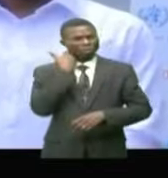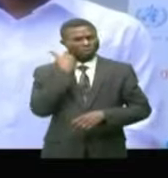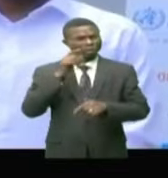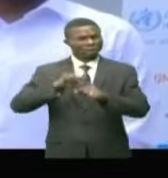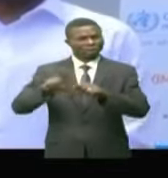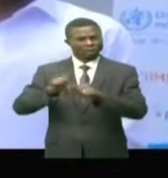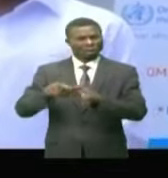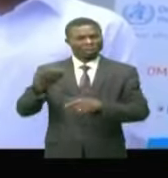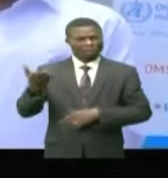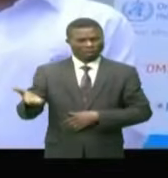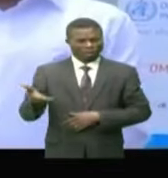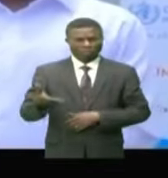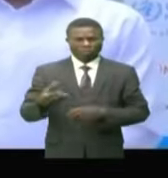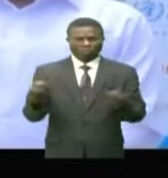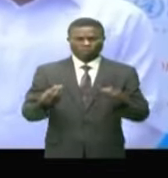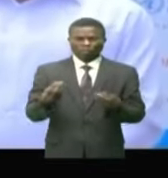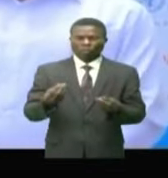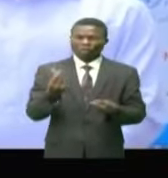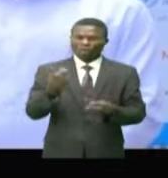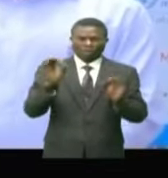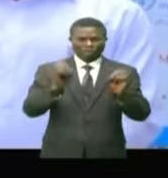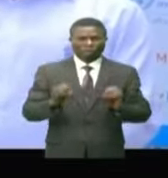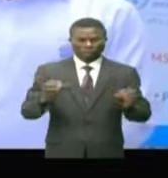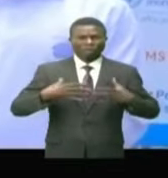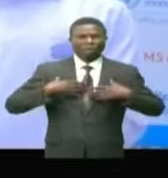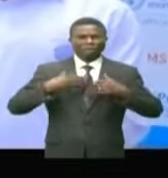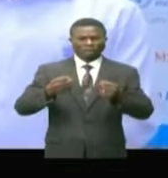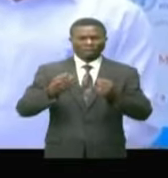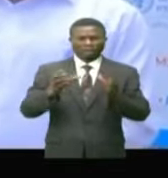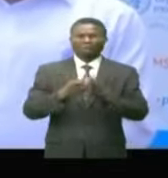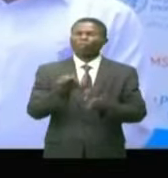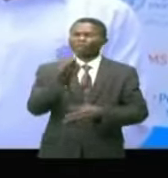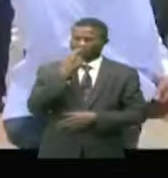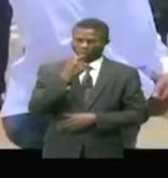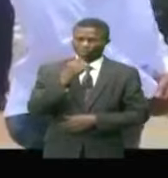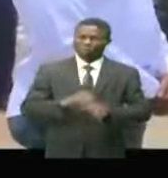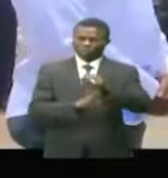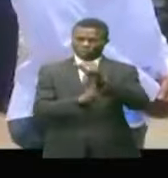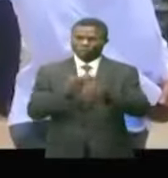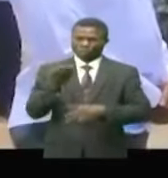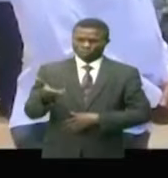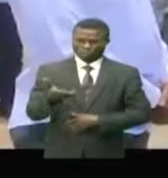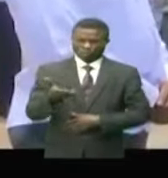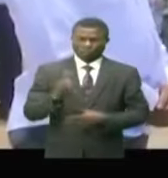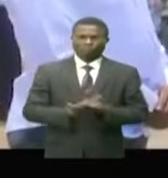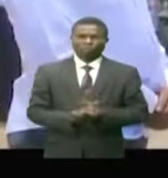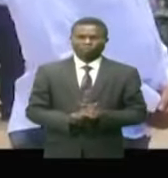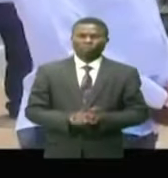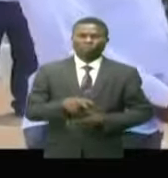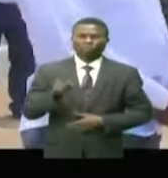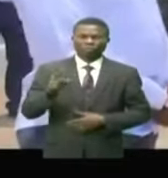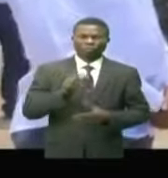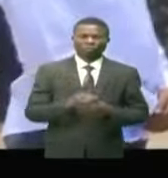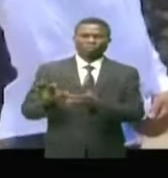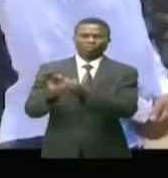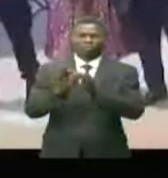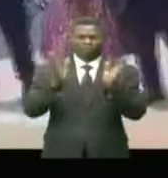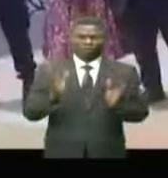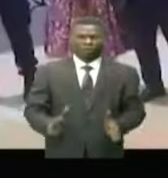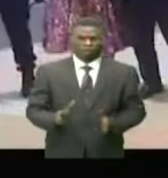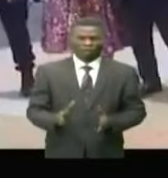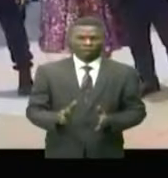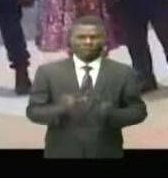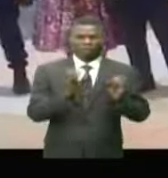de certaines maladies dont peut guérir, n'est-ce pas, les médicaments nous offerts. Docteur Debi Mukendi, coordonnateur terrain